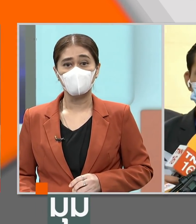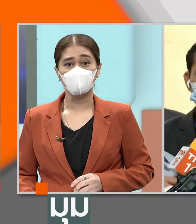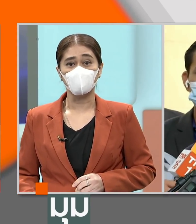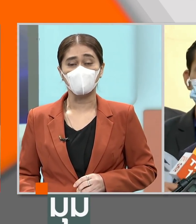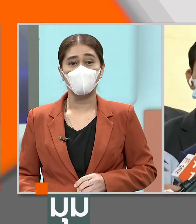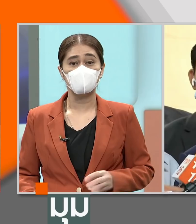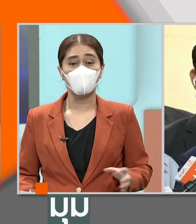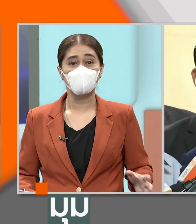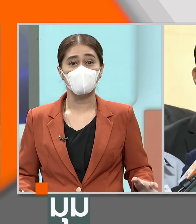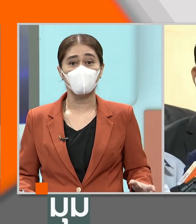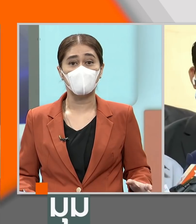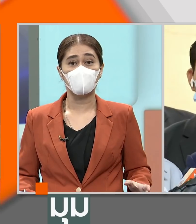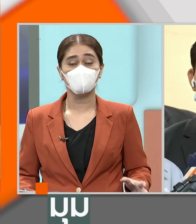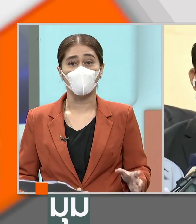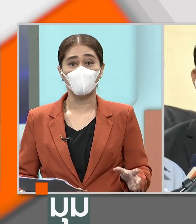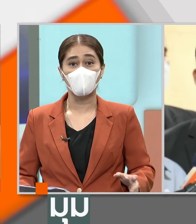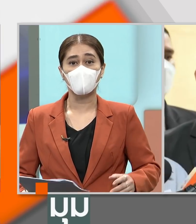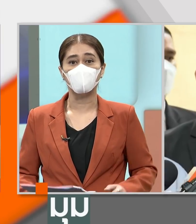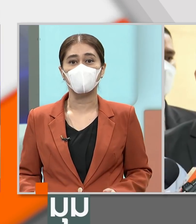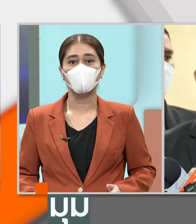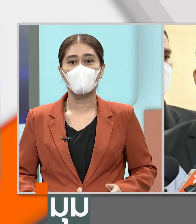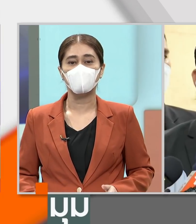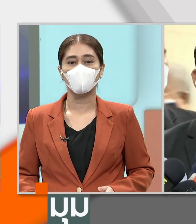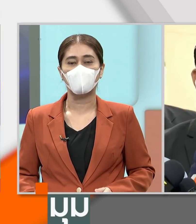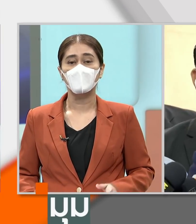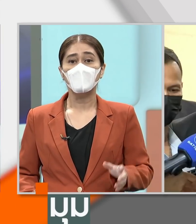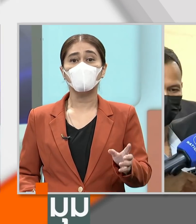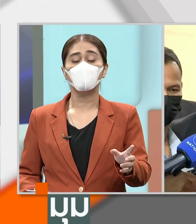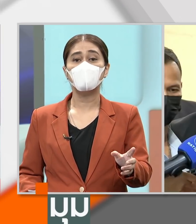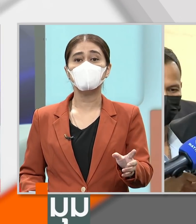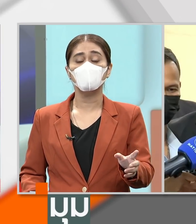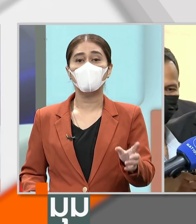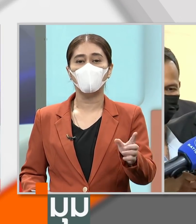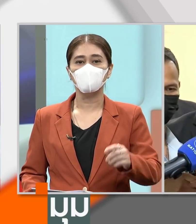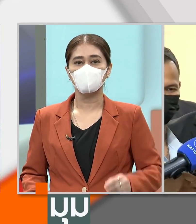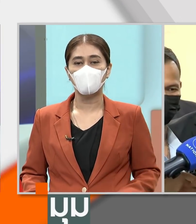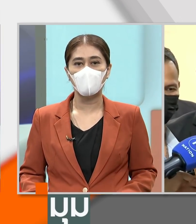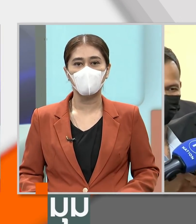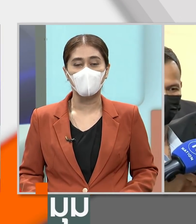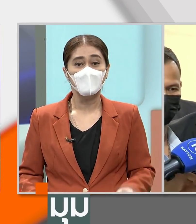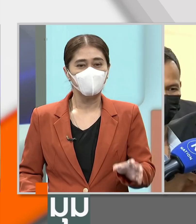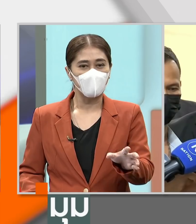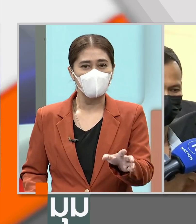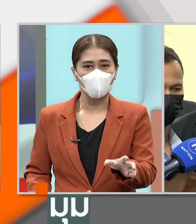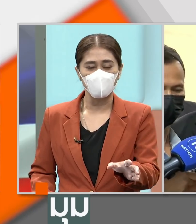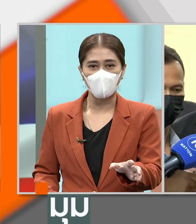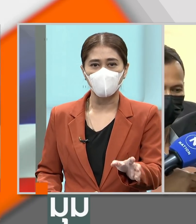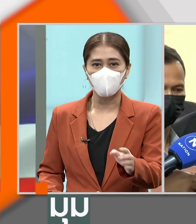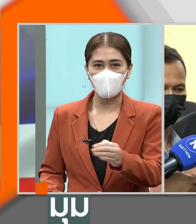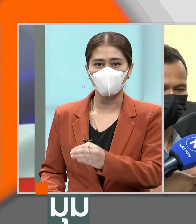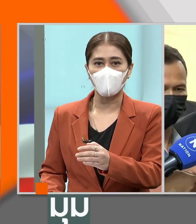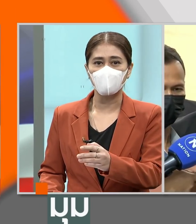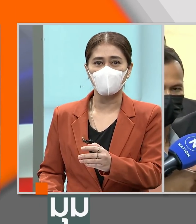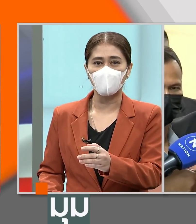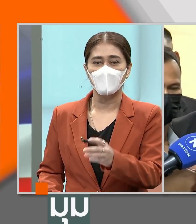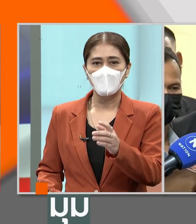พลิกสสเป็นสมาชิกไปแล้ว2พรรคการเมืองในเวลาเดียวกันกฎหมายชี้ว่าพ้นสภาพนะคะฝ่ายคุมเกม